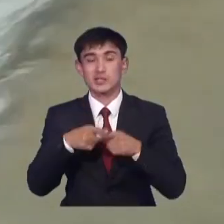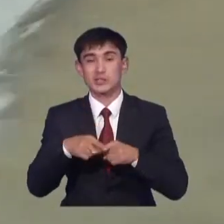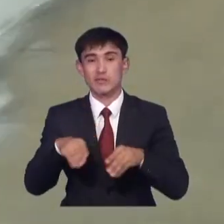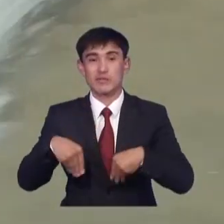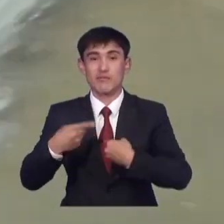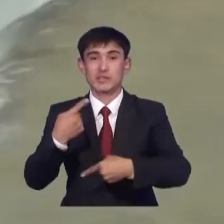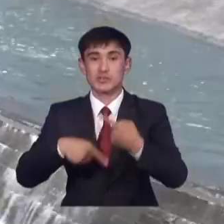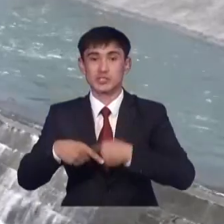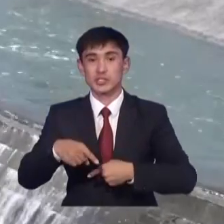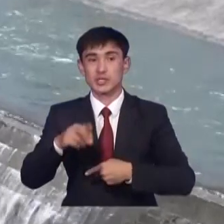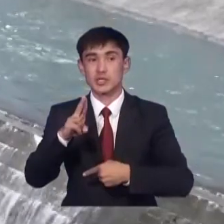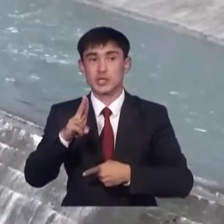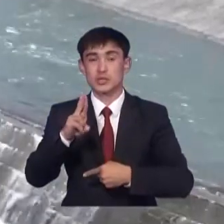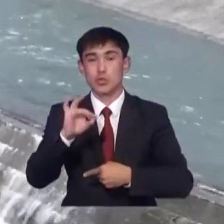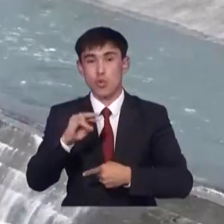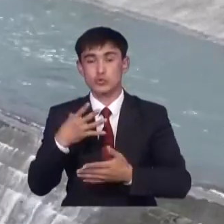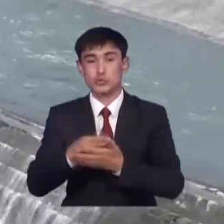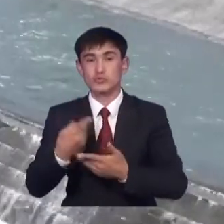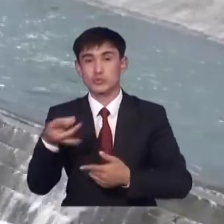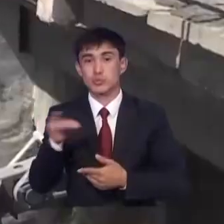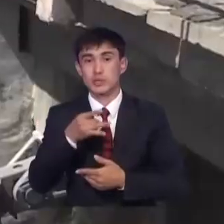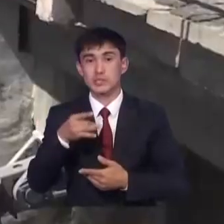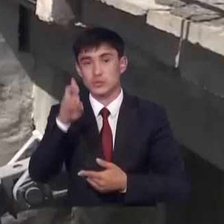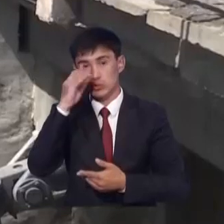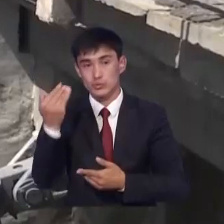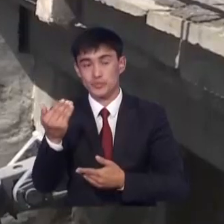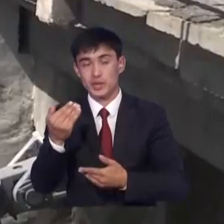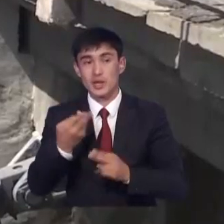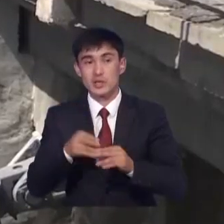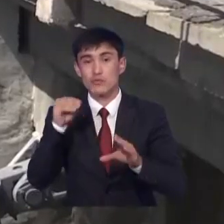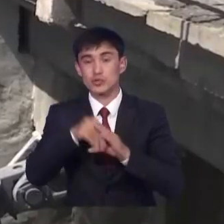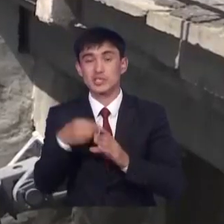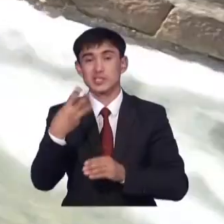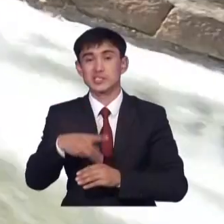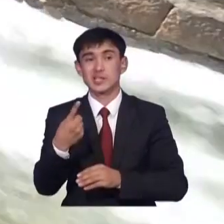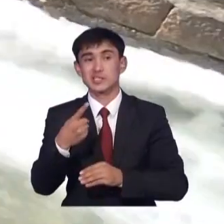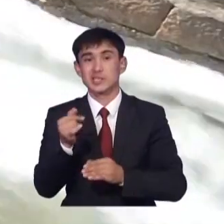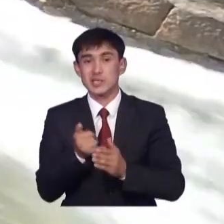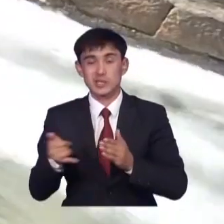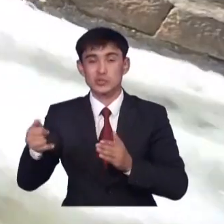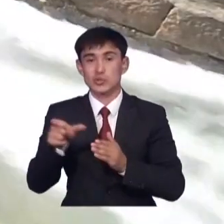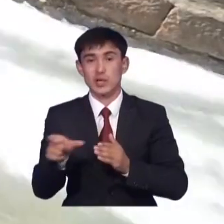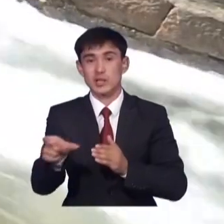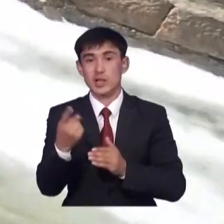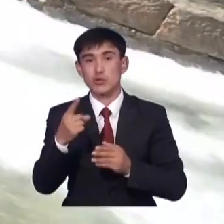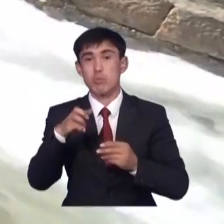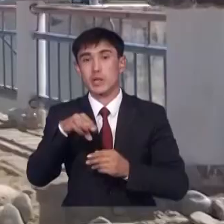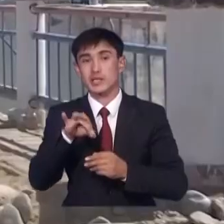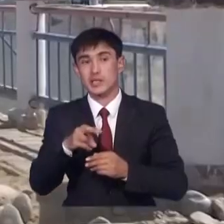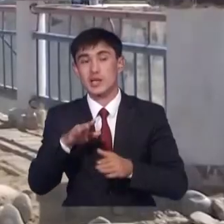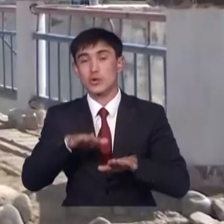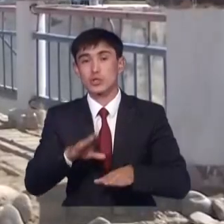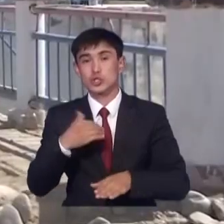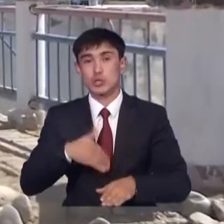были возвращены из коммунальной собственности в республиканскую. Эти объекты, включая 31 ирригационный канал и одну плотину,